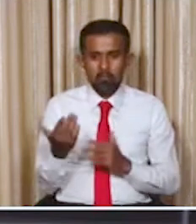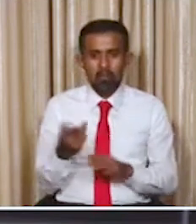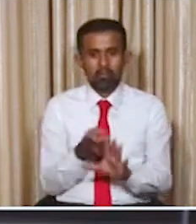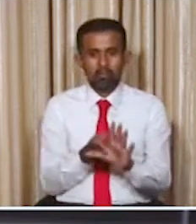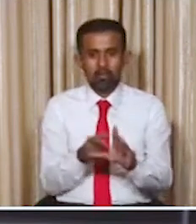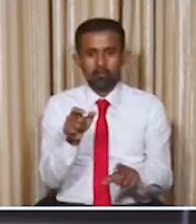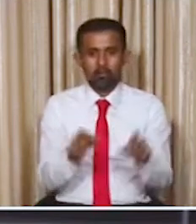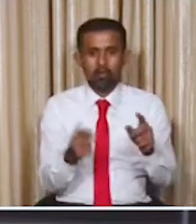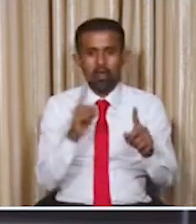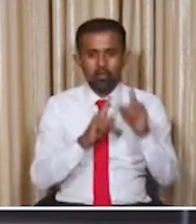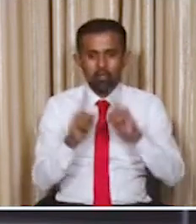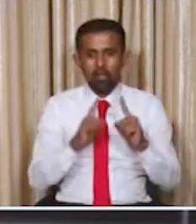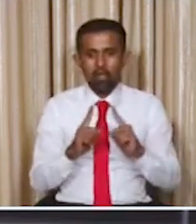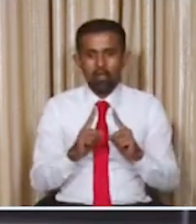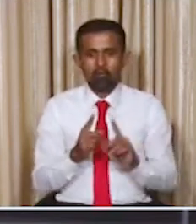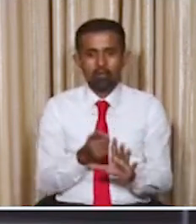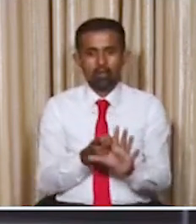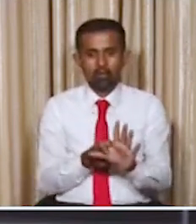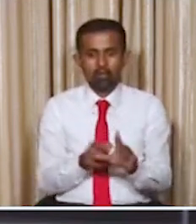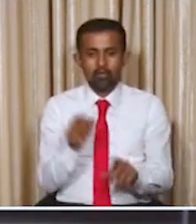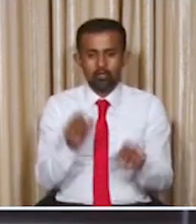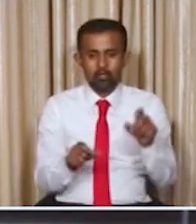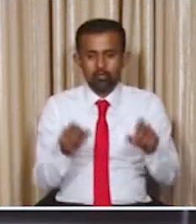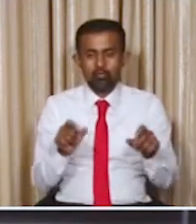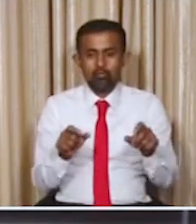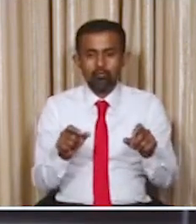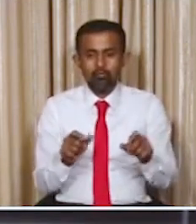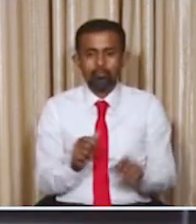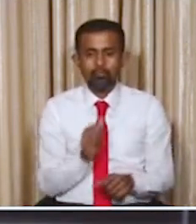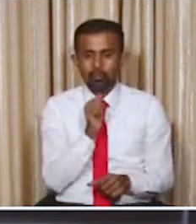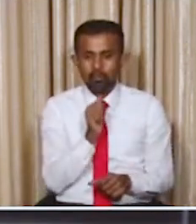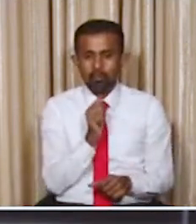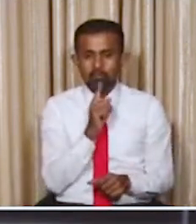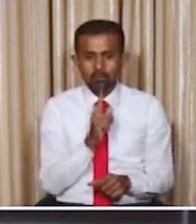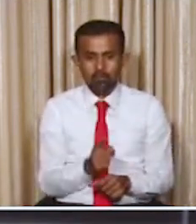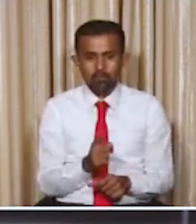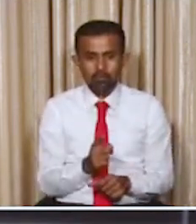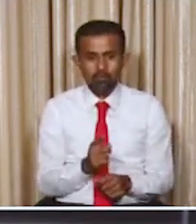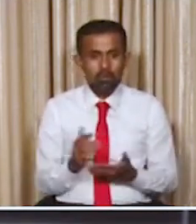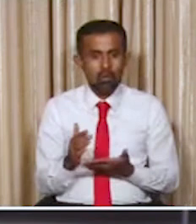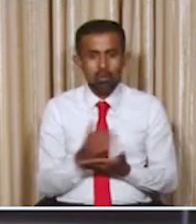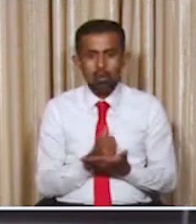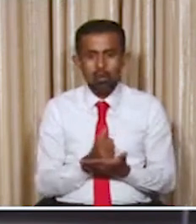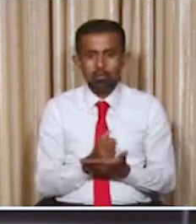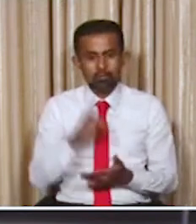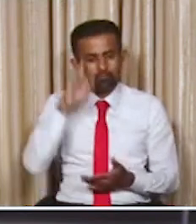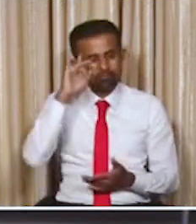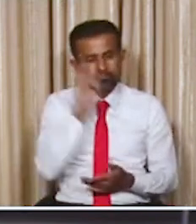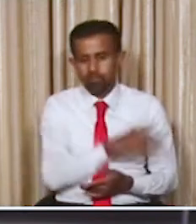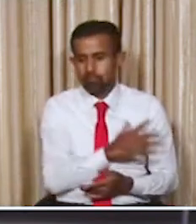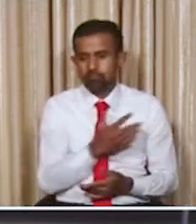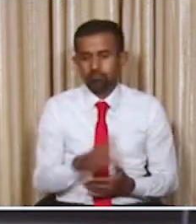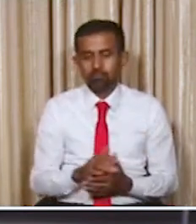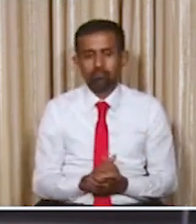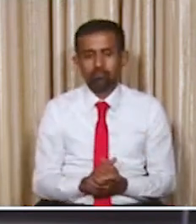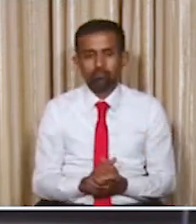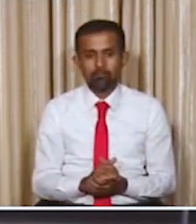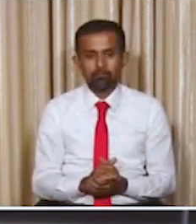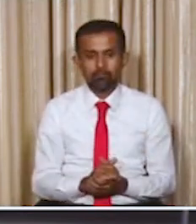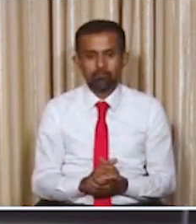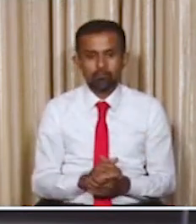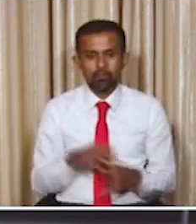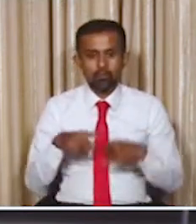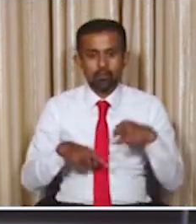parapura katha karanawa. Me taruna parapurata atta kiwwoth me sielu denama epa wela inne.